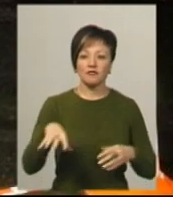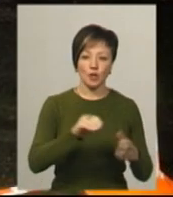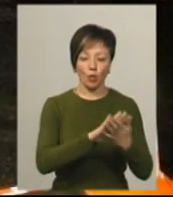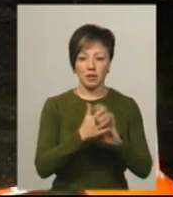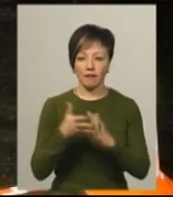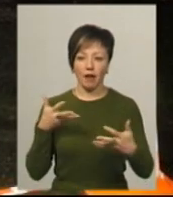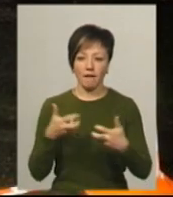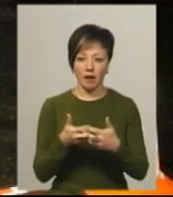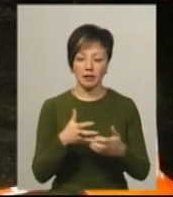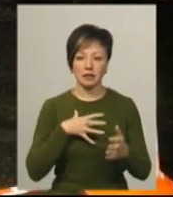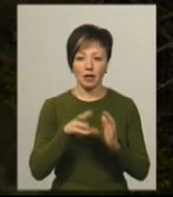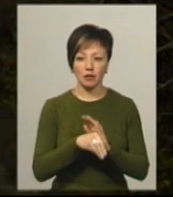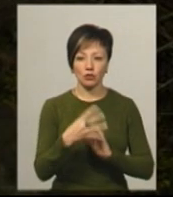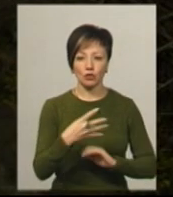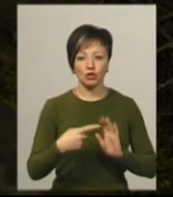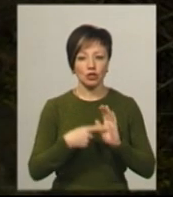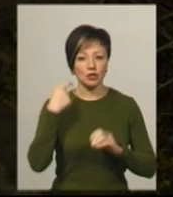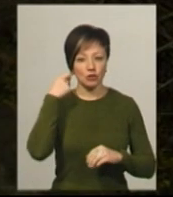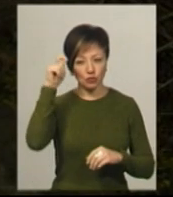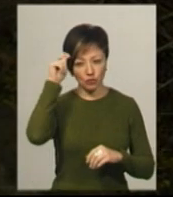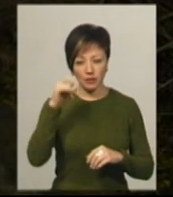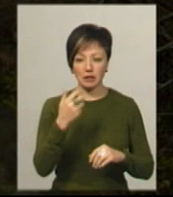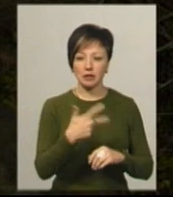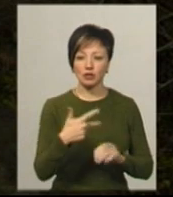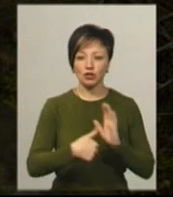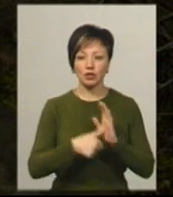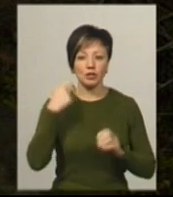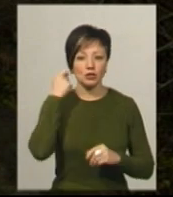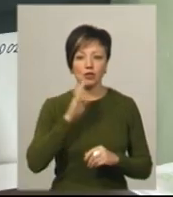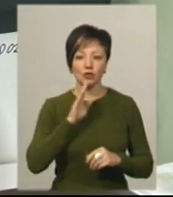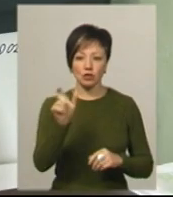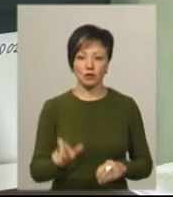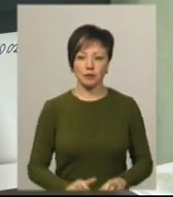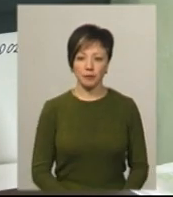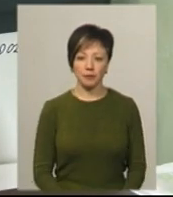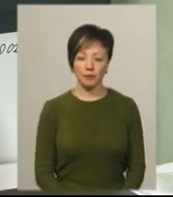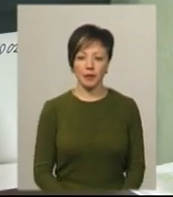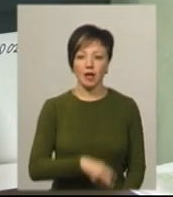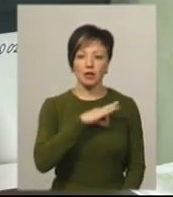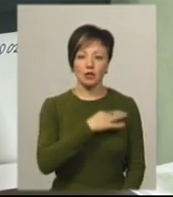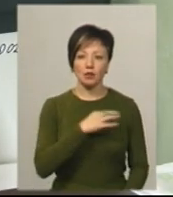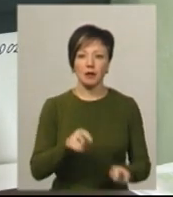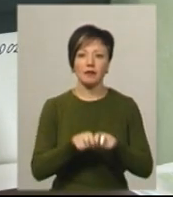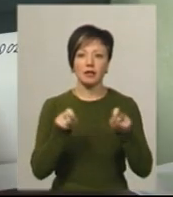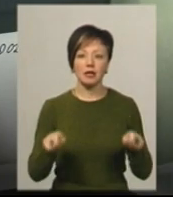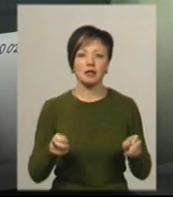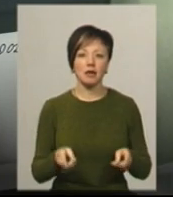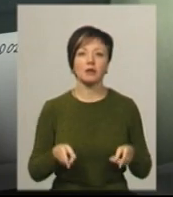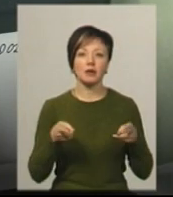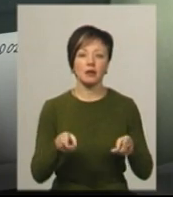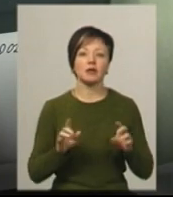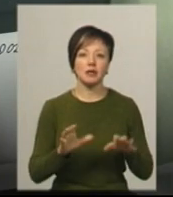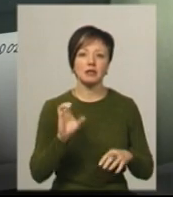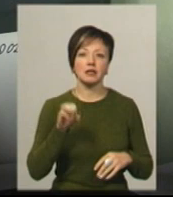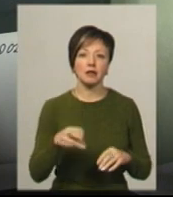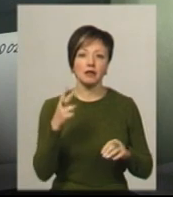обставини аварії, в якій загинули 46-річний чоловік та 36-річна жінка. Слідчими відкрито кримінальне провадження за